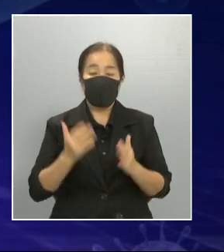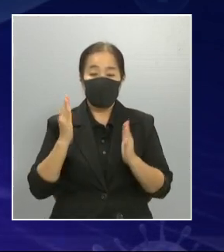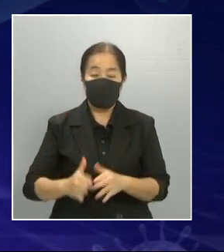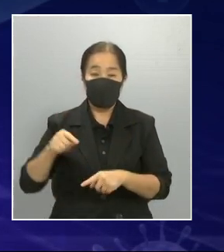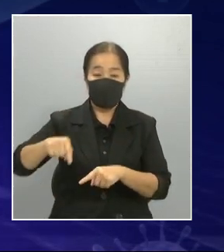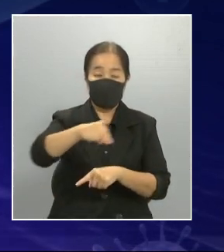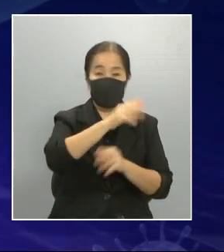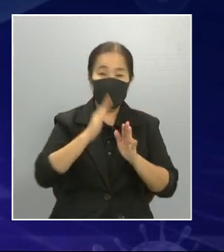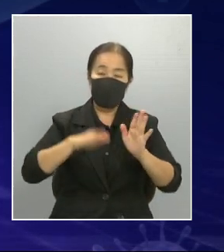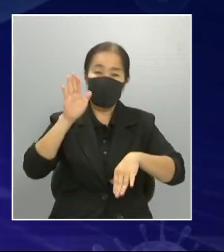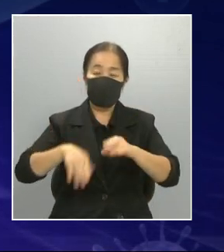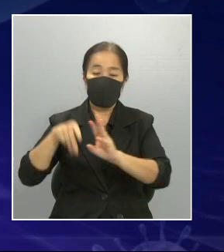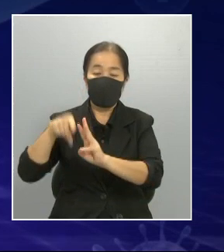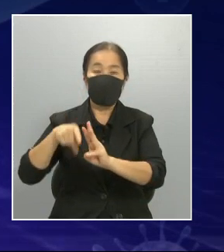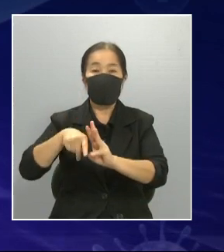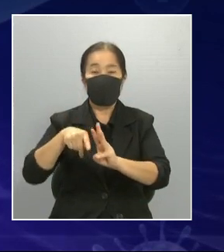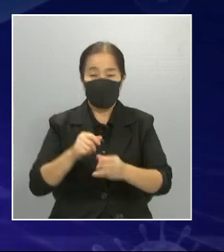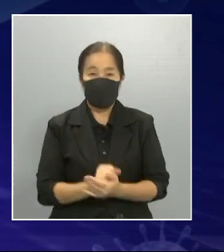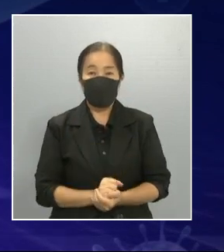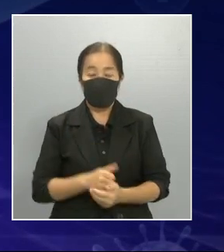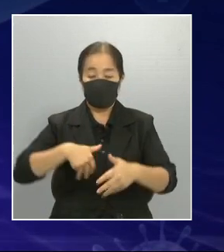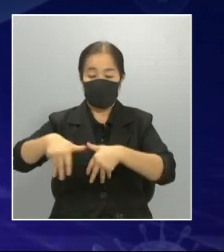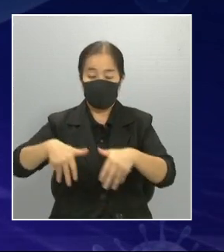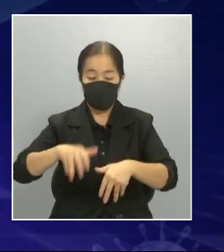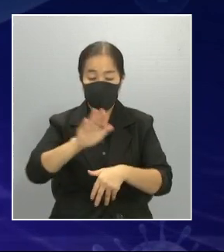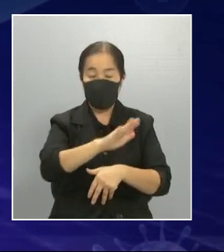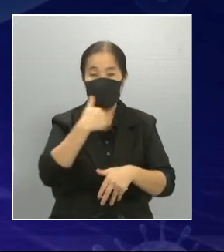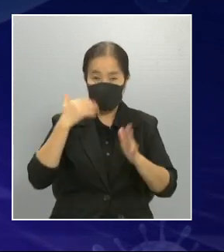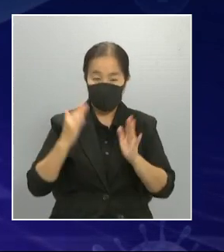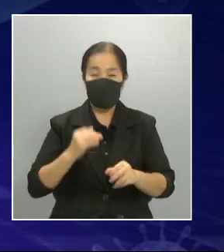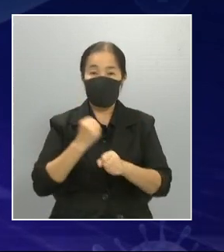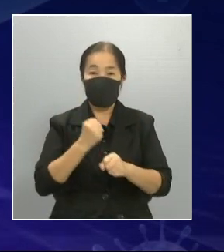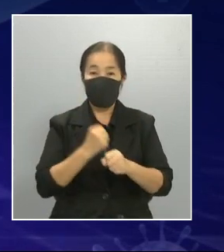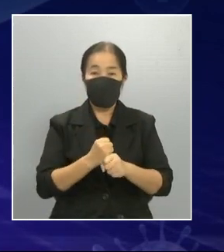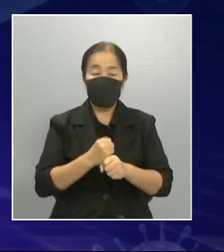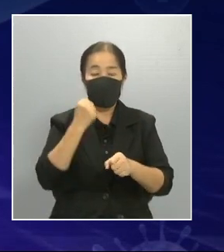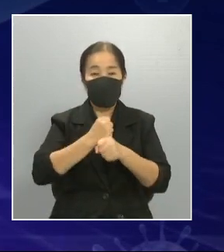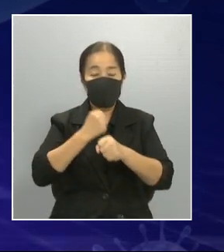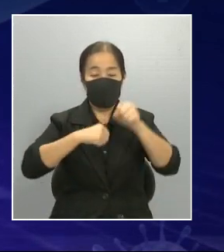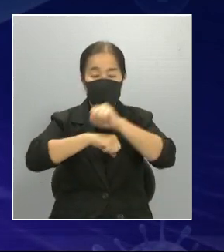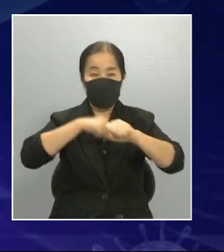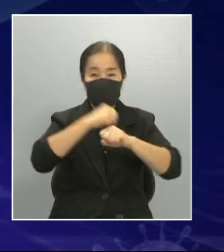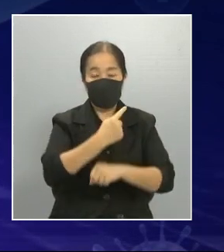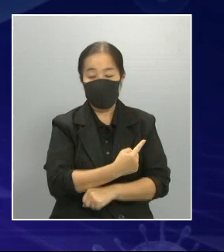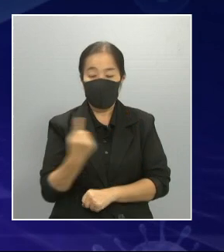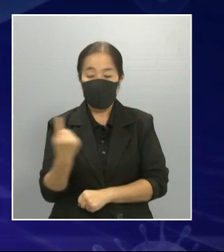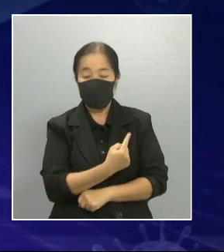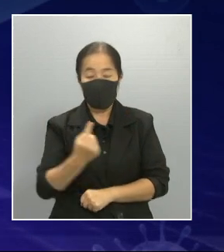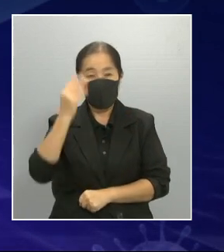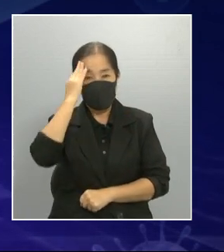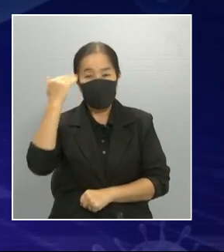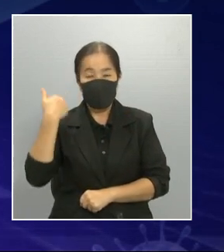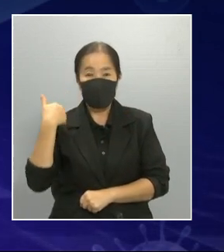ประมาณสัก 6,000ครับบางชุมชนเนี่ยนะก็มีคนงานก่อสร้างเนี่ยมาอาศัยแล้วก็ไปทำงานที่ siteงานที่